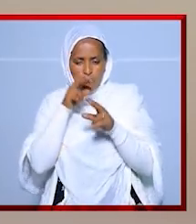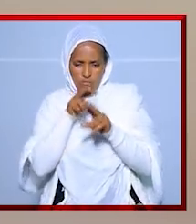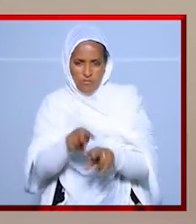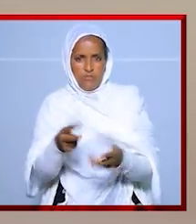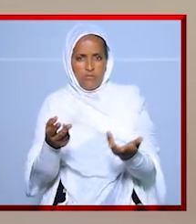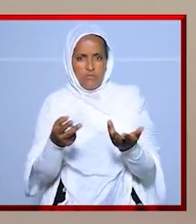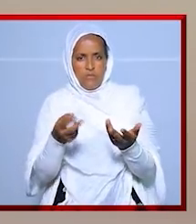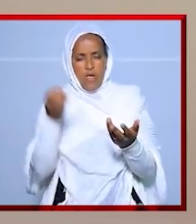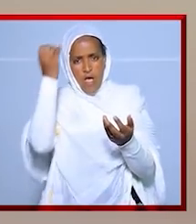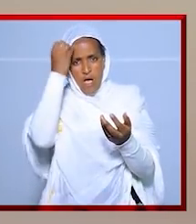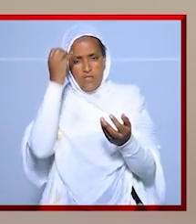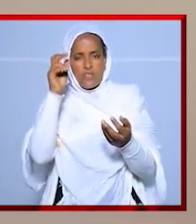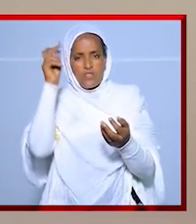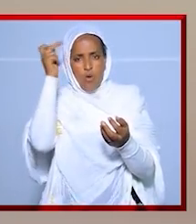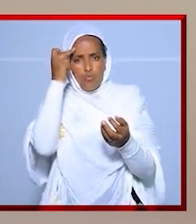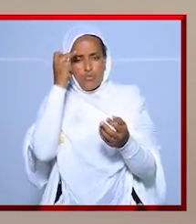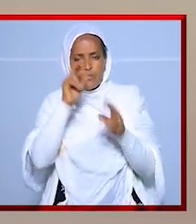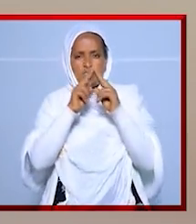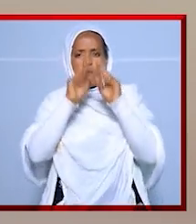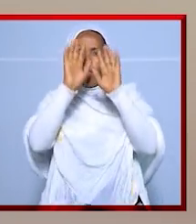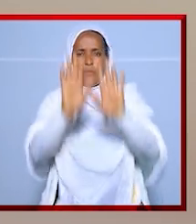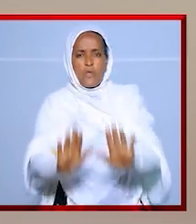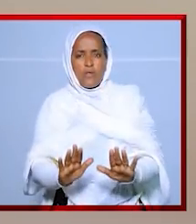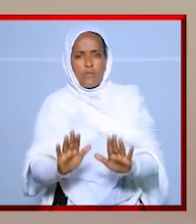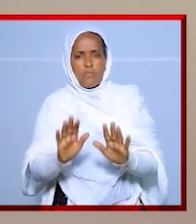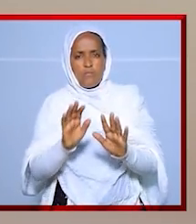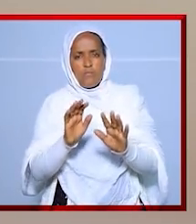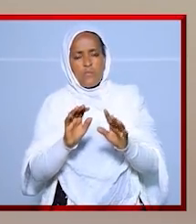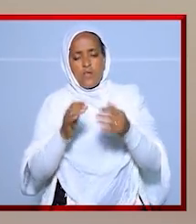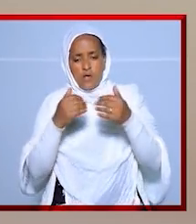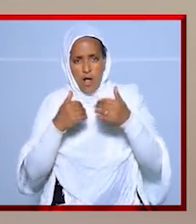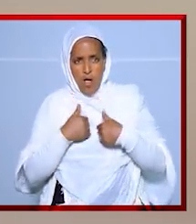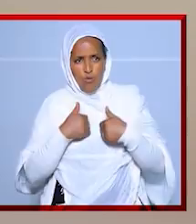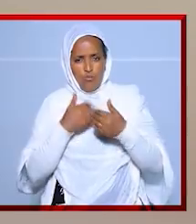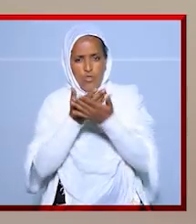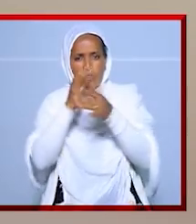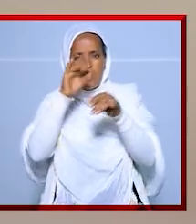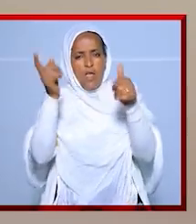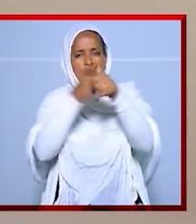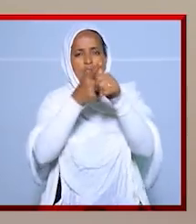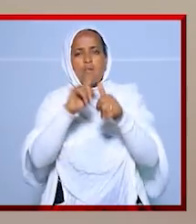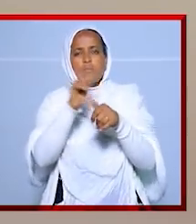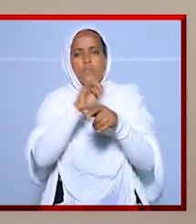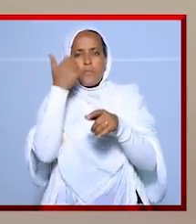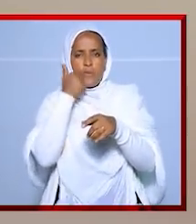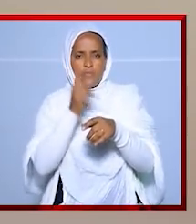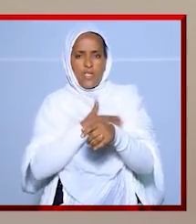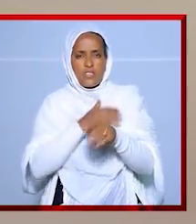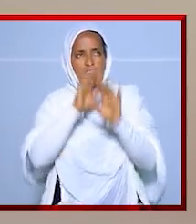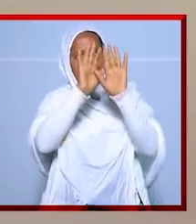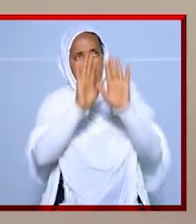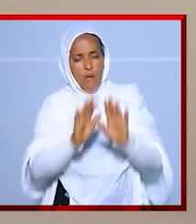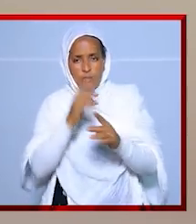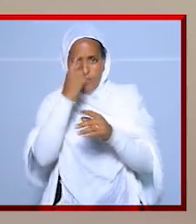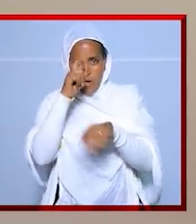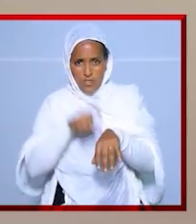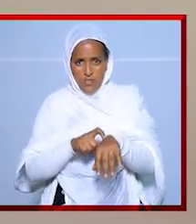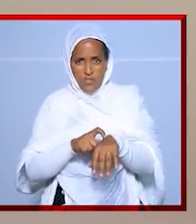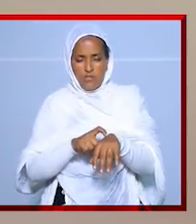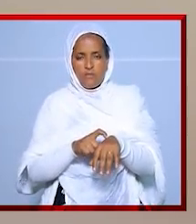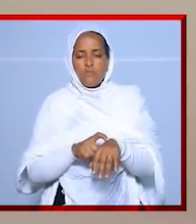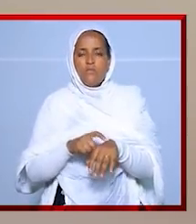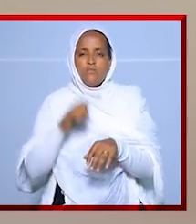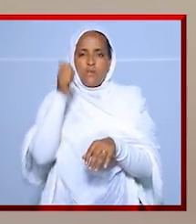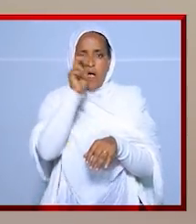ዳዊትን ስንመለከት እነ አጼ ዳዊት በጣም አስገራሚ ነገር ካሉት ነገር ምንድን ነው? አንደኛ የእመቤታችንን ታምር በአንድ